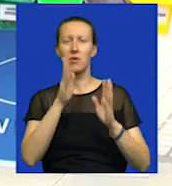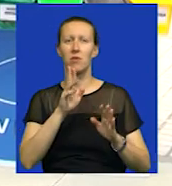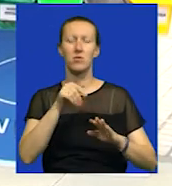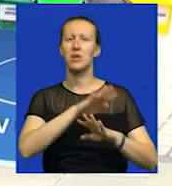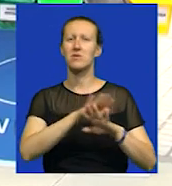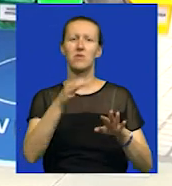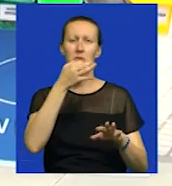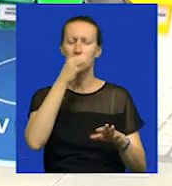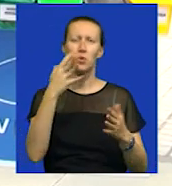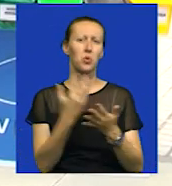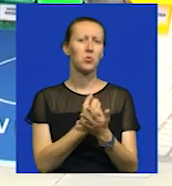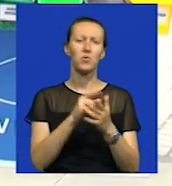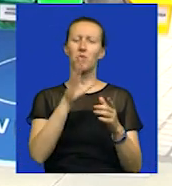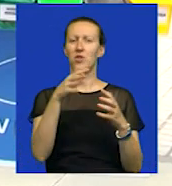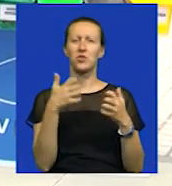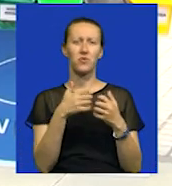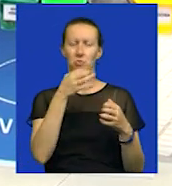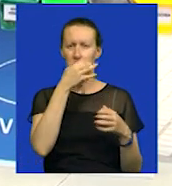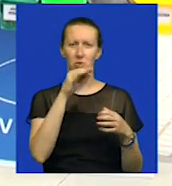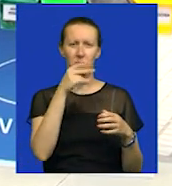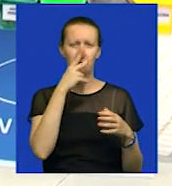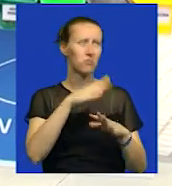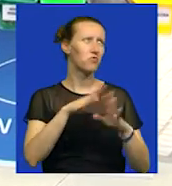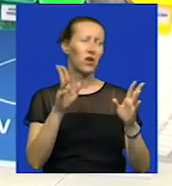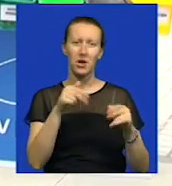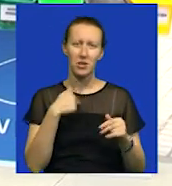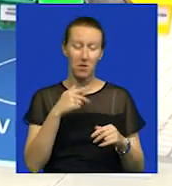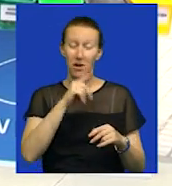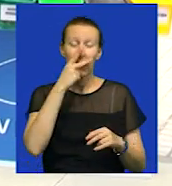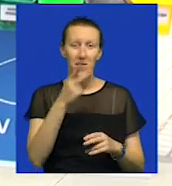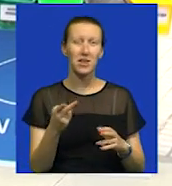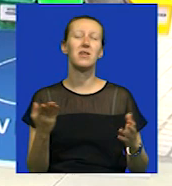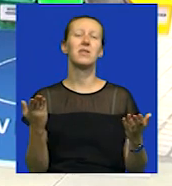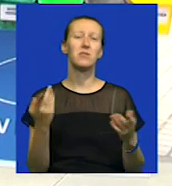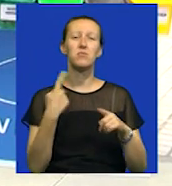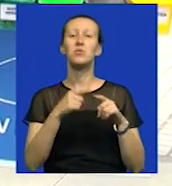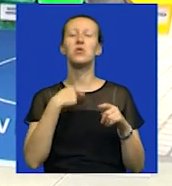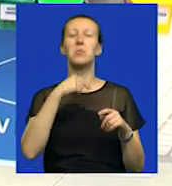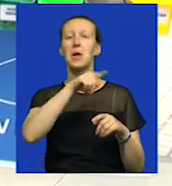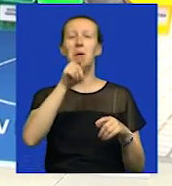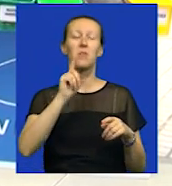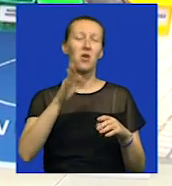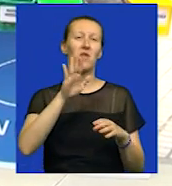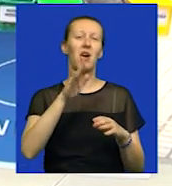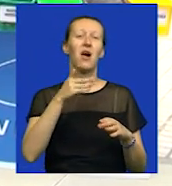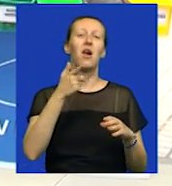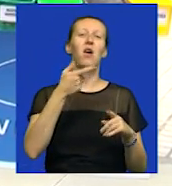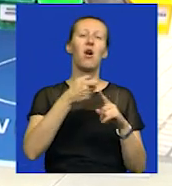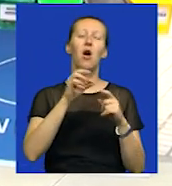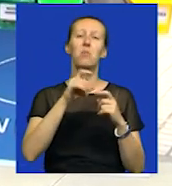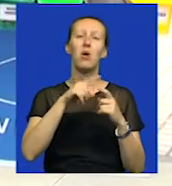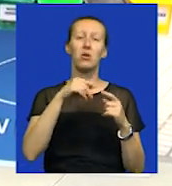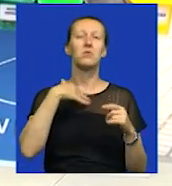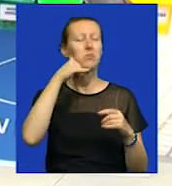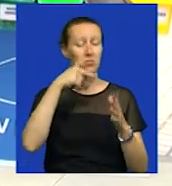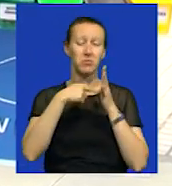onda sve bolje uspjeva u vašem vrtu. Da vidite šta imam. A ne vidim. A zašto bimo mi morali ovako poli kompostera? Na mobitelu